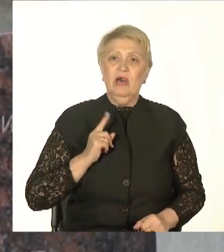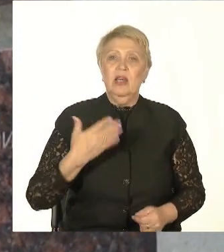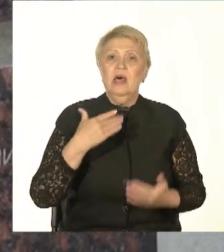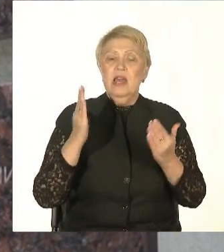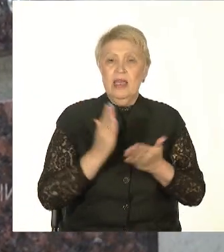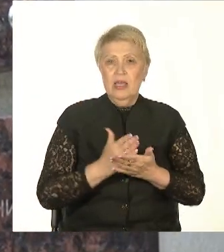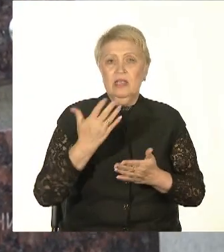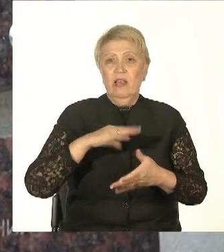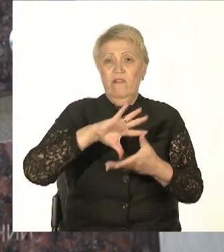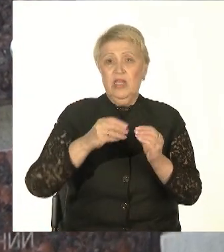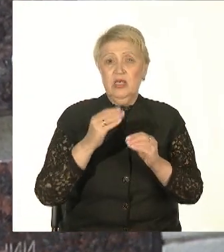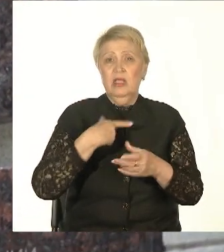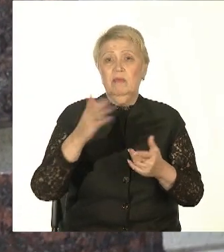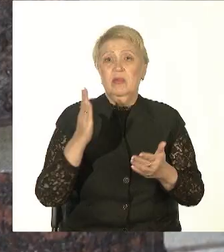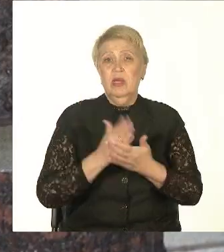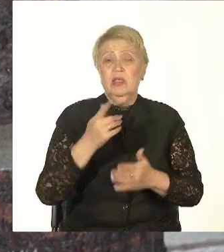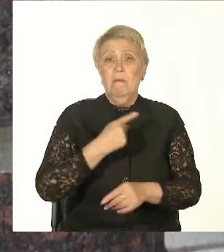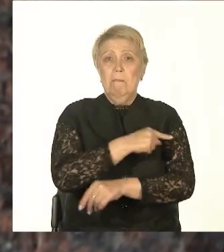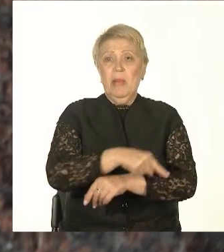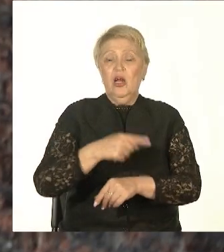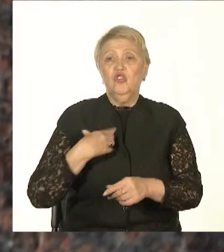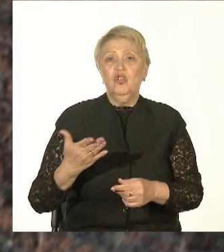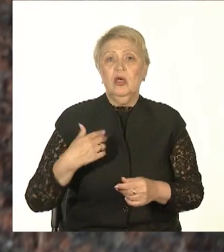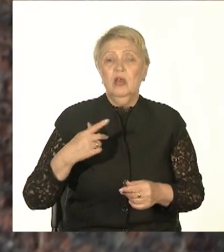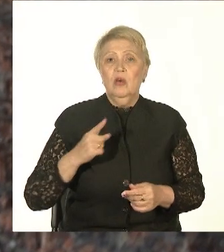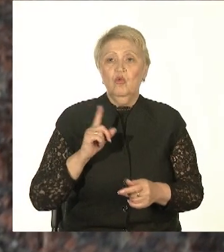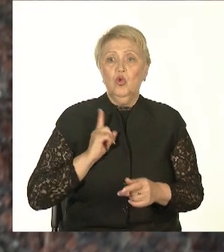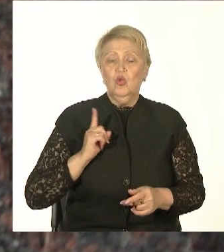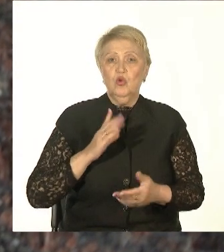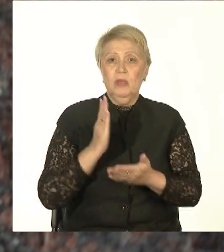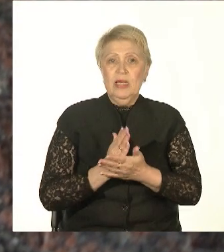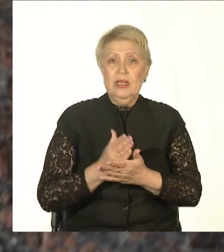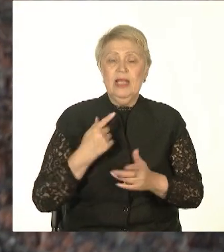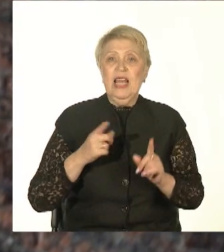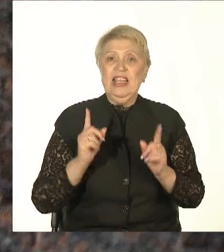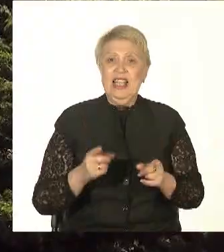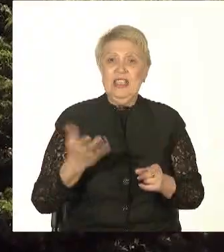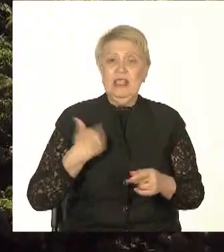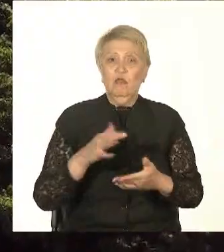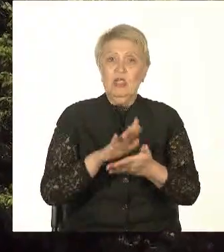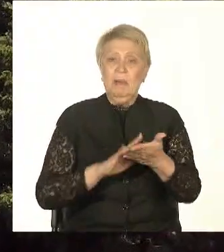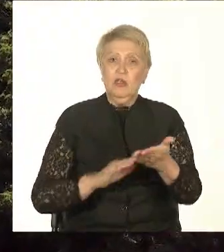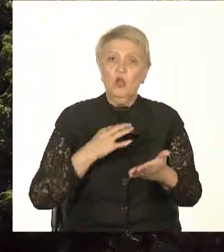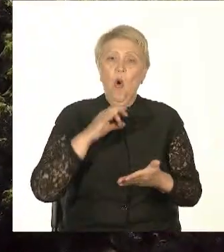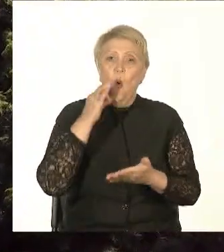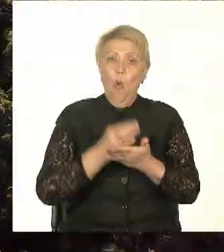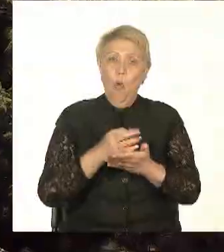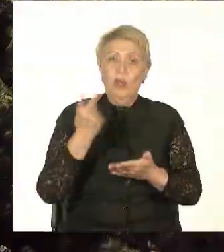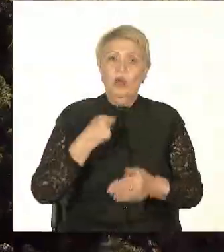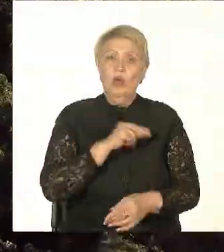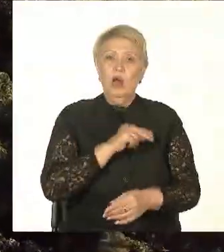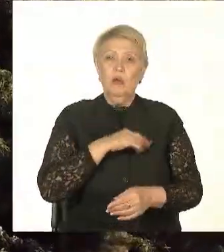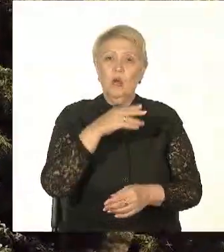и в целом в организации пограничной службы осталось главное – традиции, их сохранение и продолжение. Опыт, наработанный